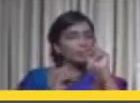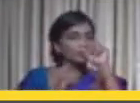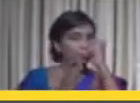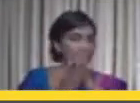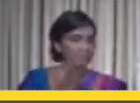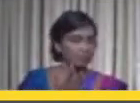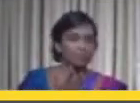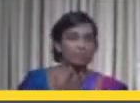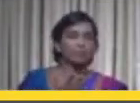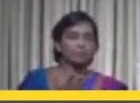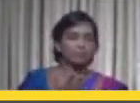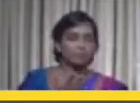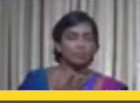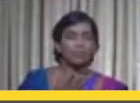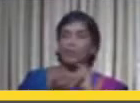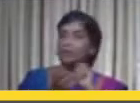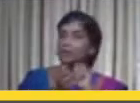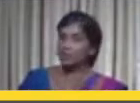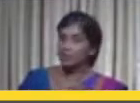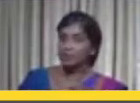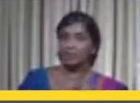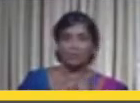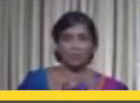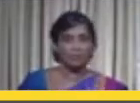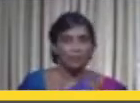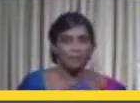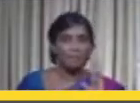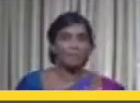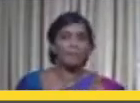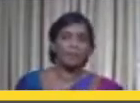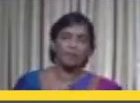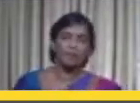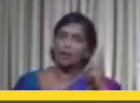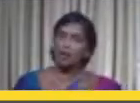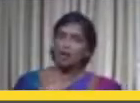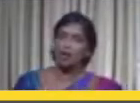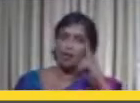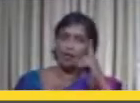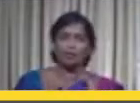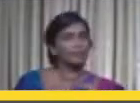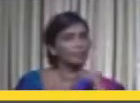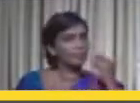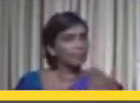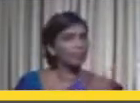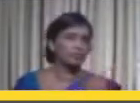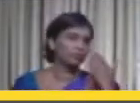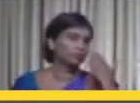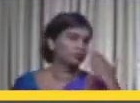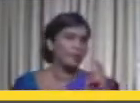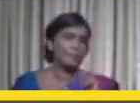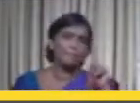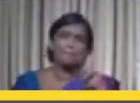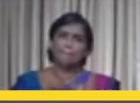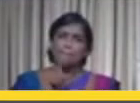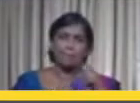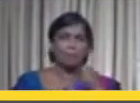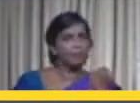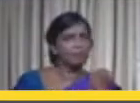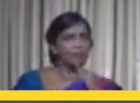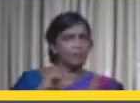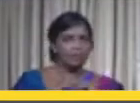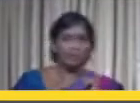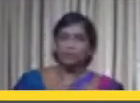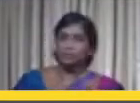विश्वेनी संशोधने क्रियात्मक वेला अवृद्ध किं पास्ते अभी दकीन मे पार्लिमेंट मे बलतल